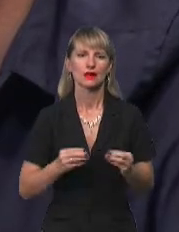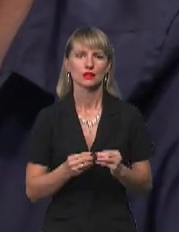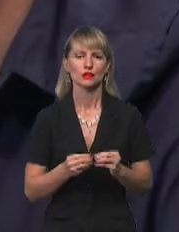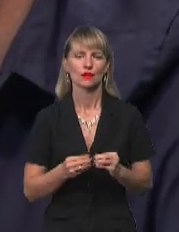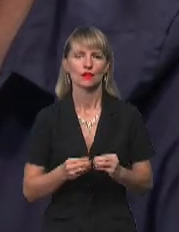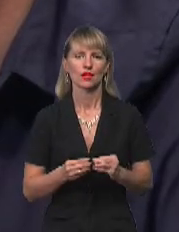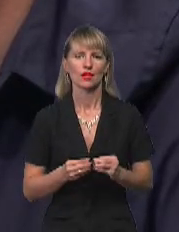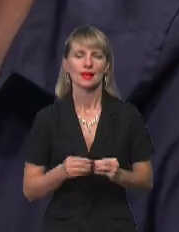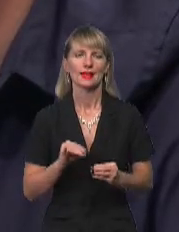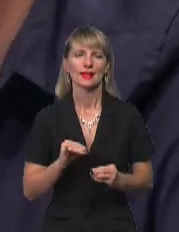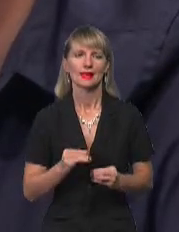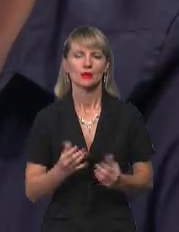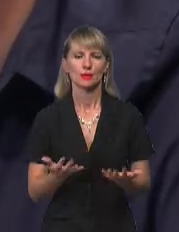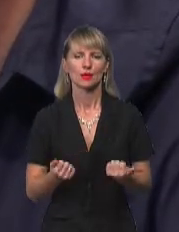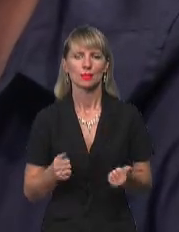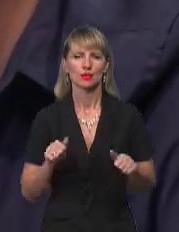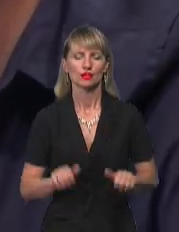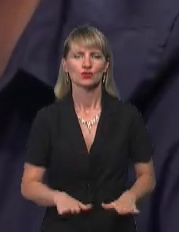аналізи і приймати якісь рішення.